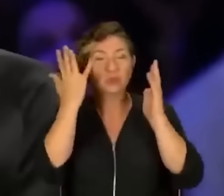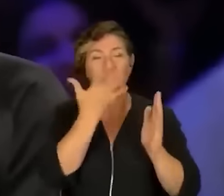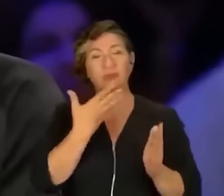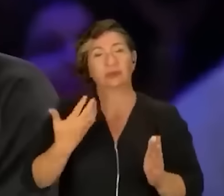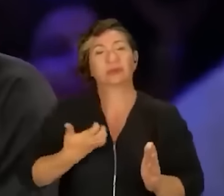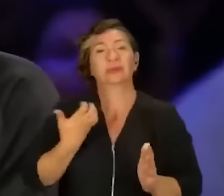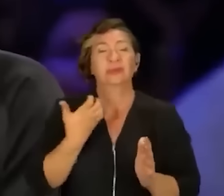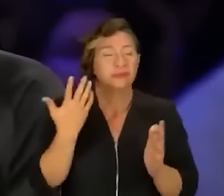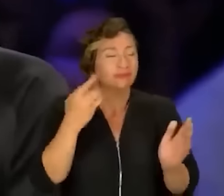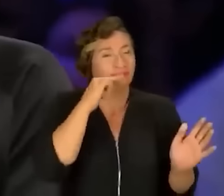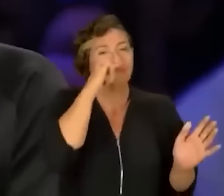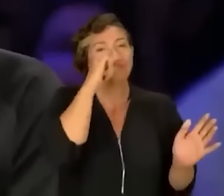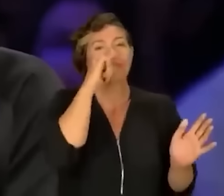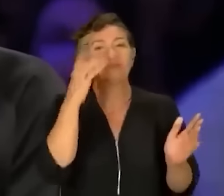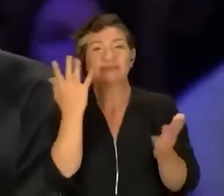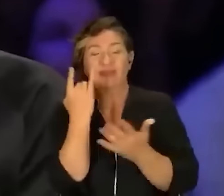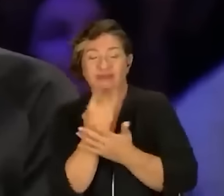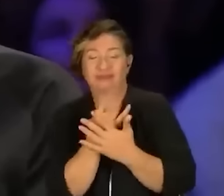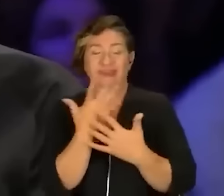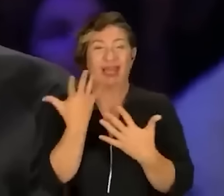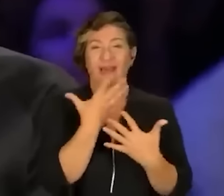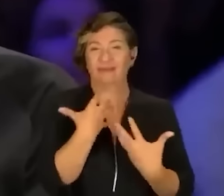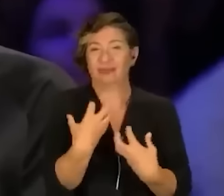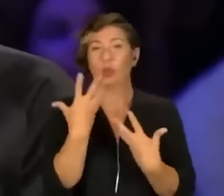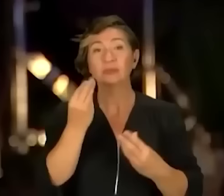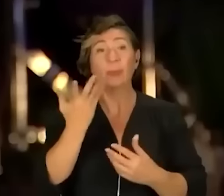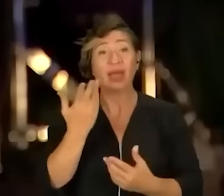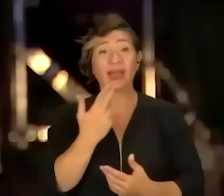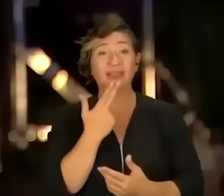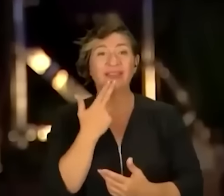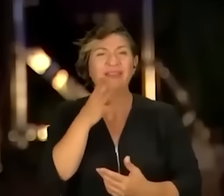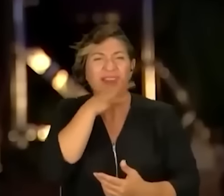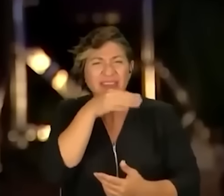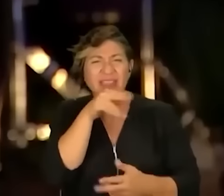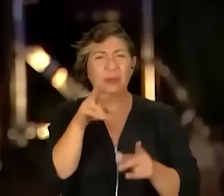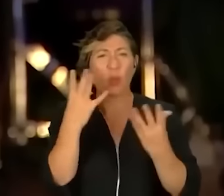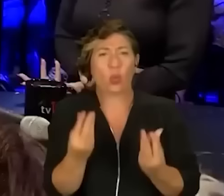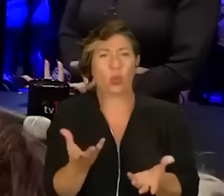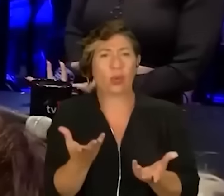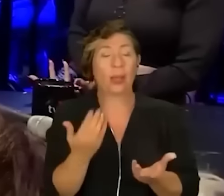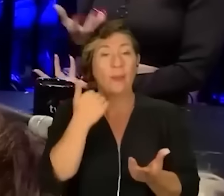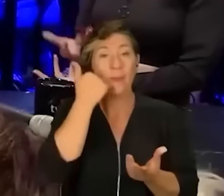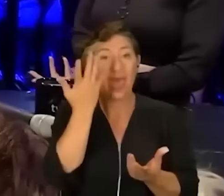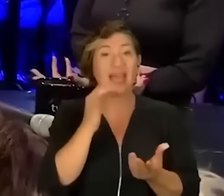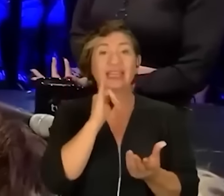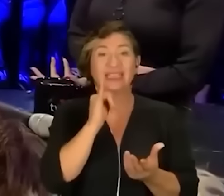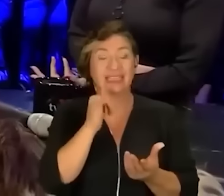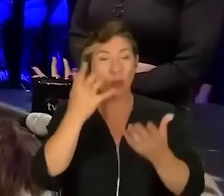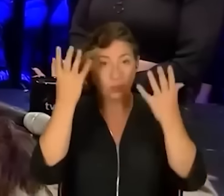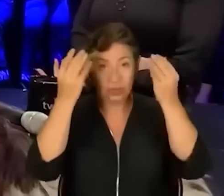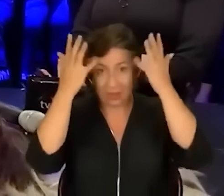çok karizmatik, cool, daha seksi, daha çekici olabiliyorsunuz. Ama kadınlar daha yaşlı gözüküyorlar. Yani beyaz ve gri